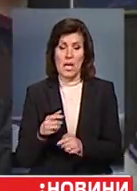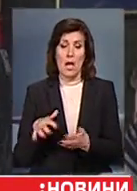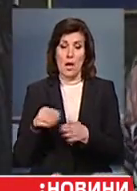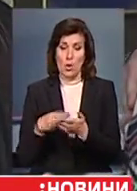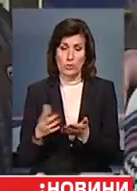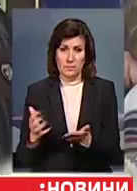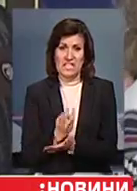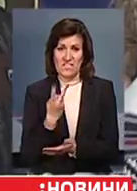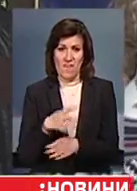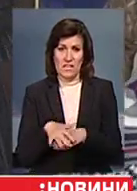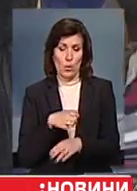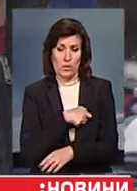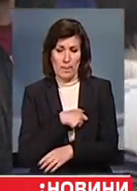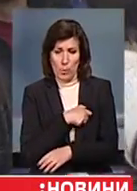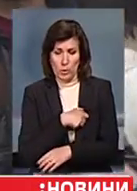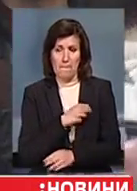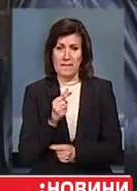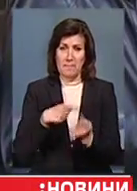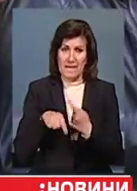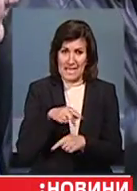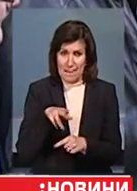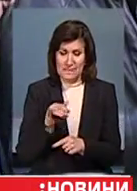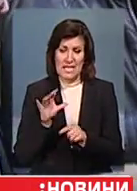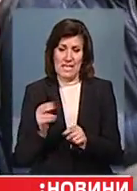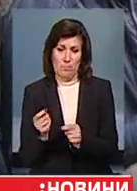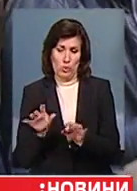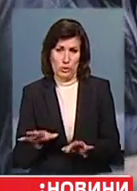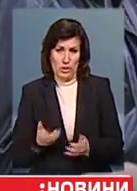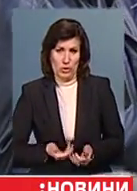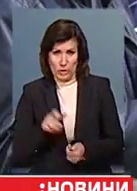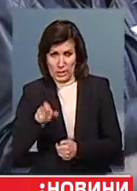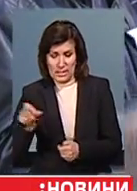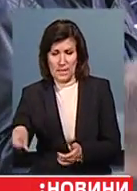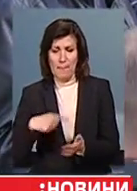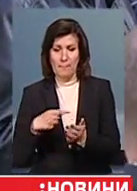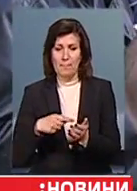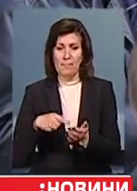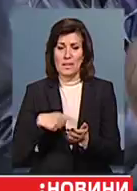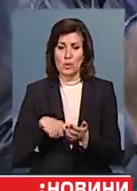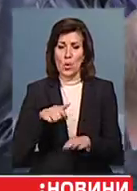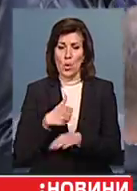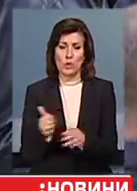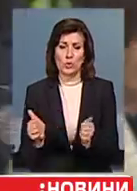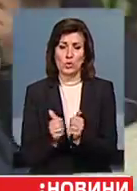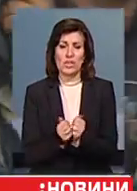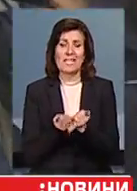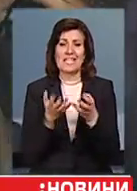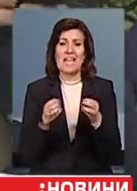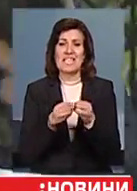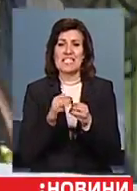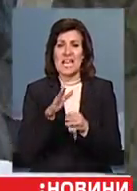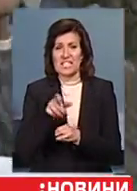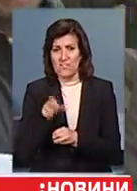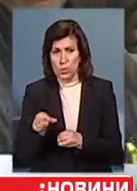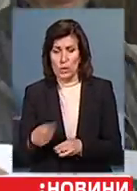народні депутати, вишгородські підприємці і трохи місцеві жителі. Міського голову під ізолятором зустрічали кілька десятків людей, зокрема